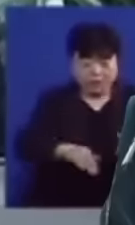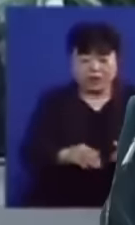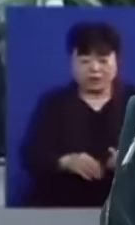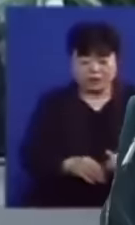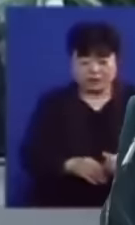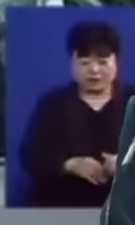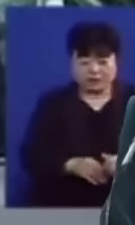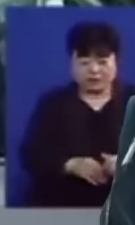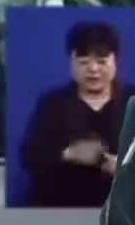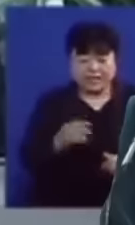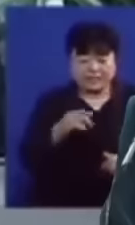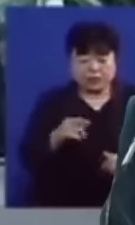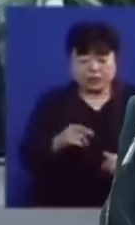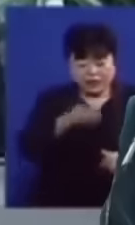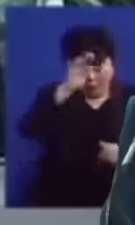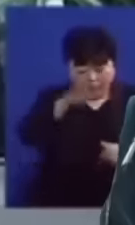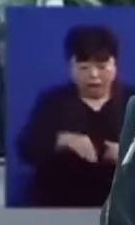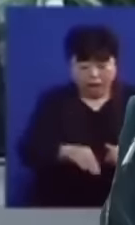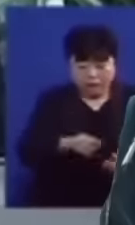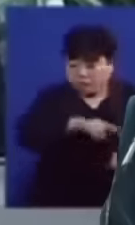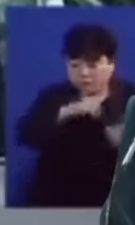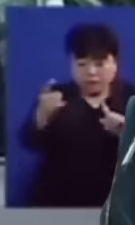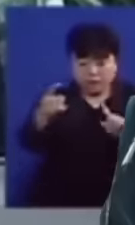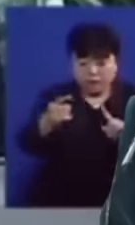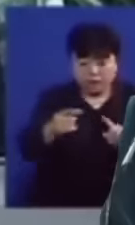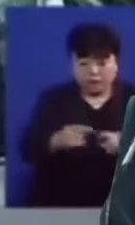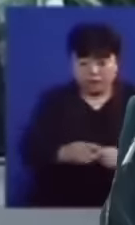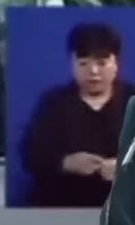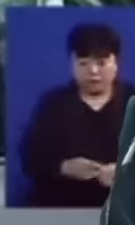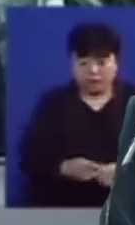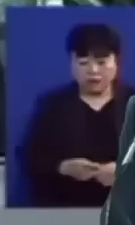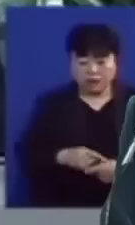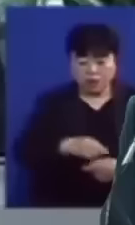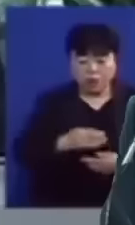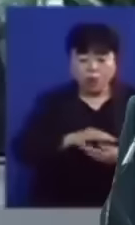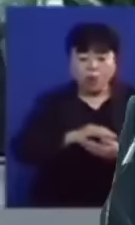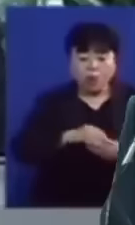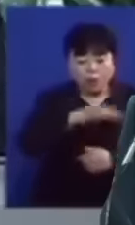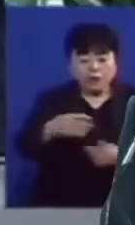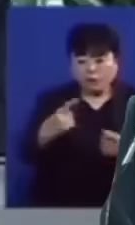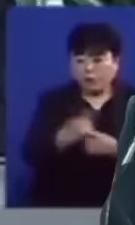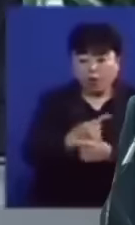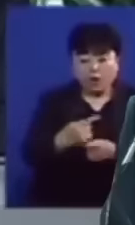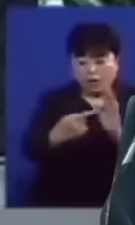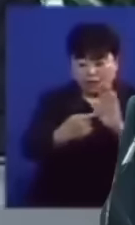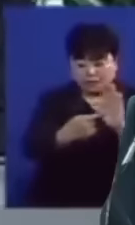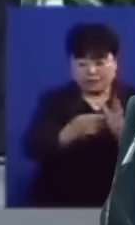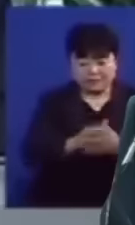살아남았습니다. 환경과 운명이 변화되고 말았지 않습니까?